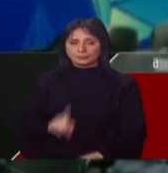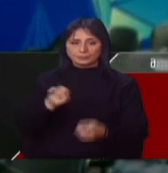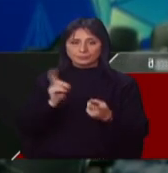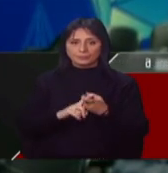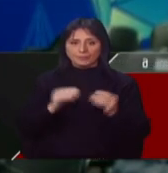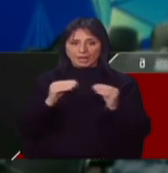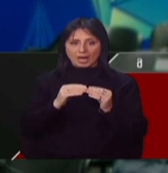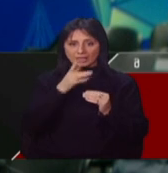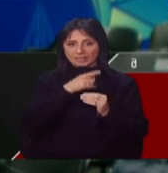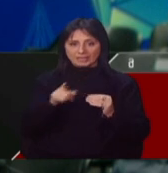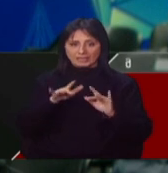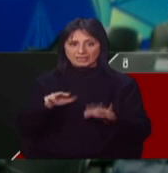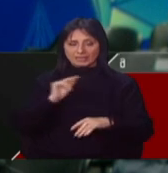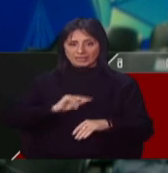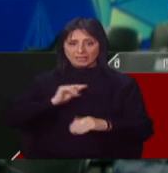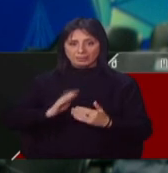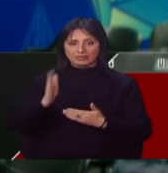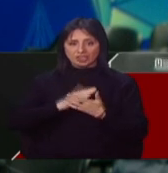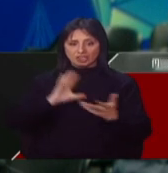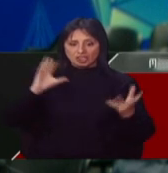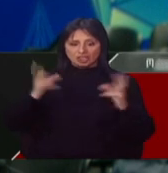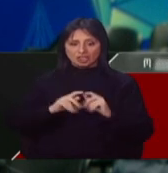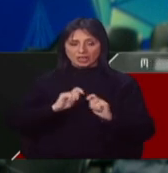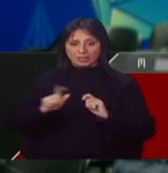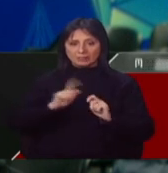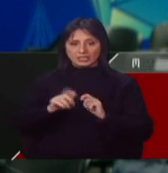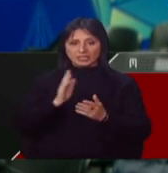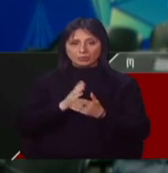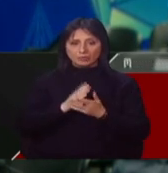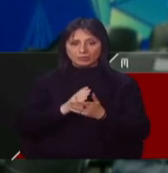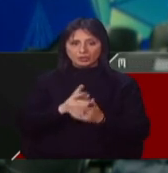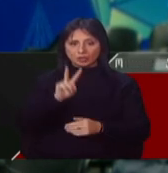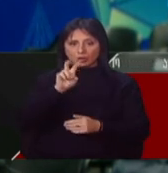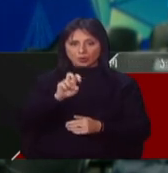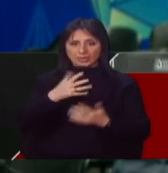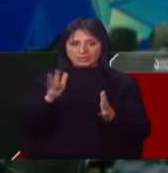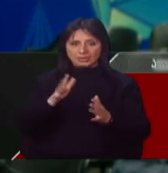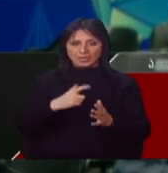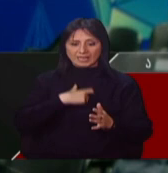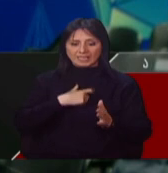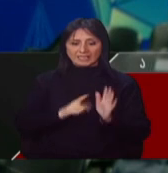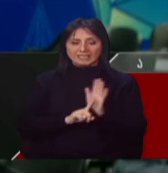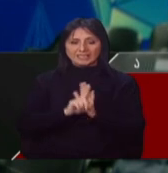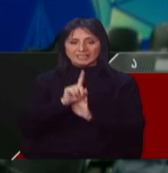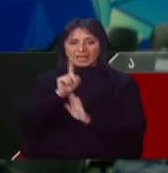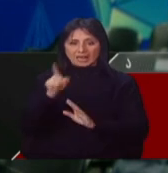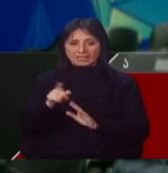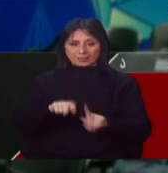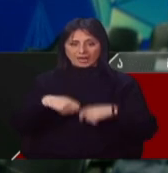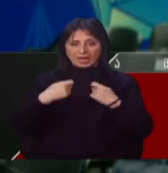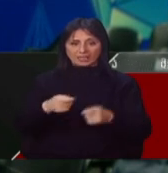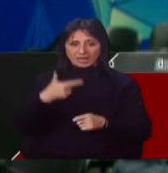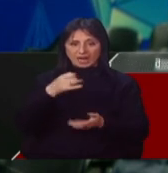Ჩეხება 10 წლიანი საქმიანობის შედეგებს ჯამში დაფინანსებულია 200-ზე მეტი სტარტაპის მათ გადაცემული